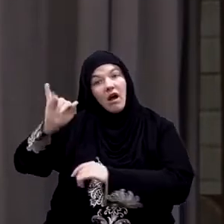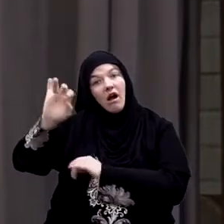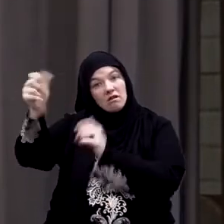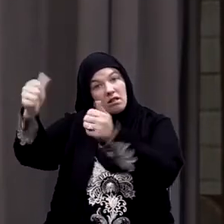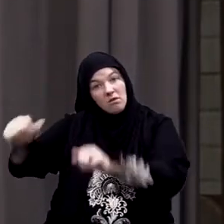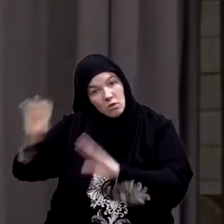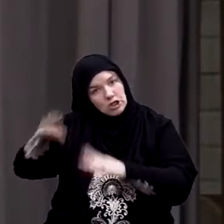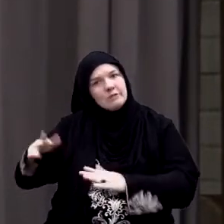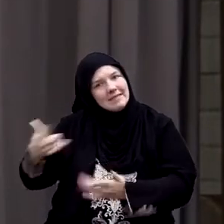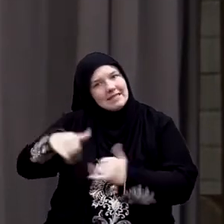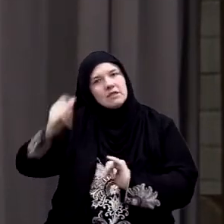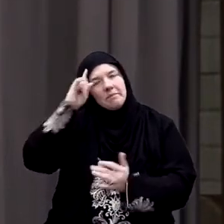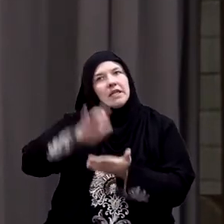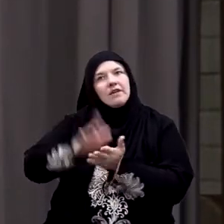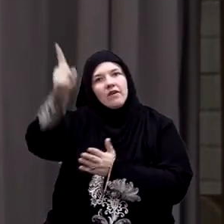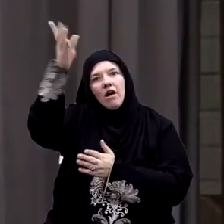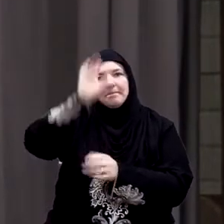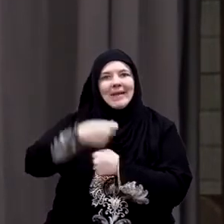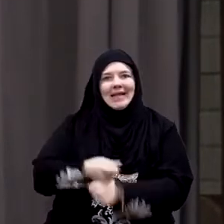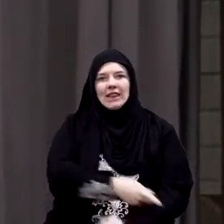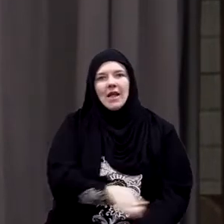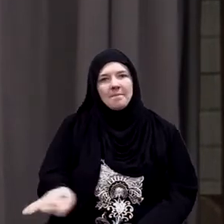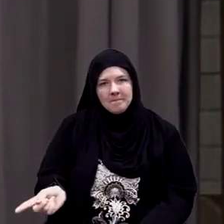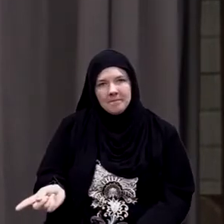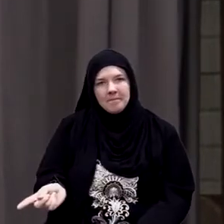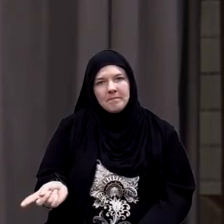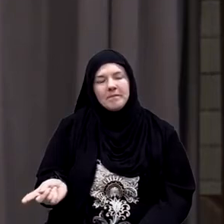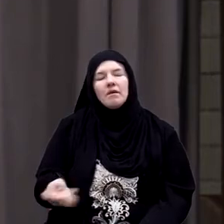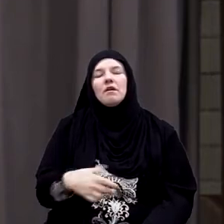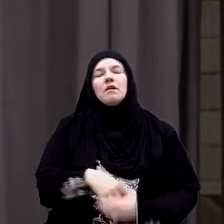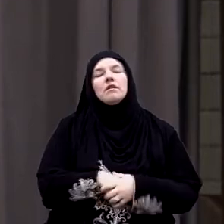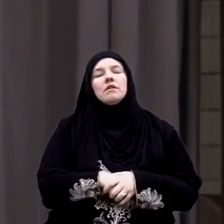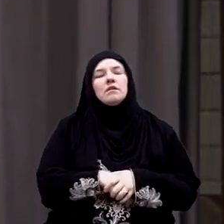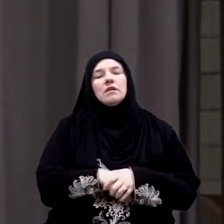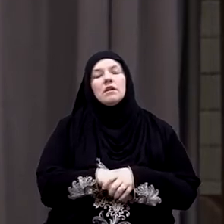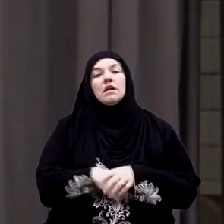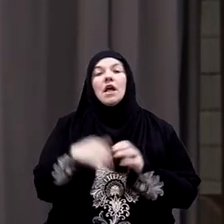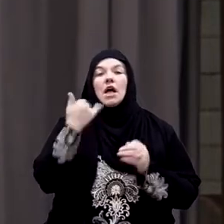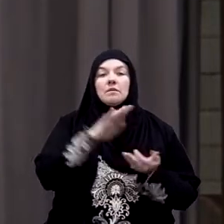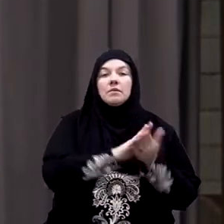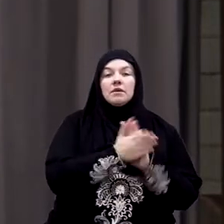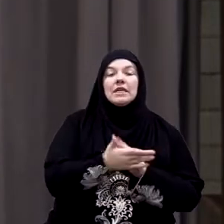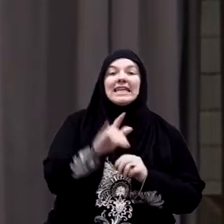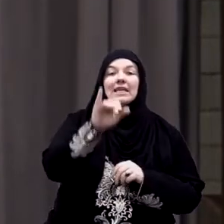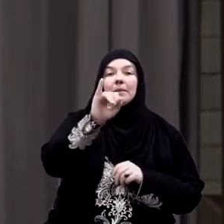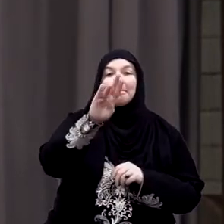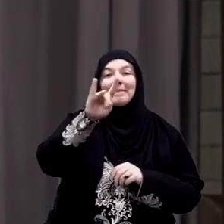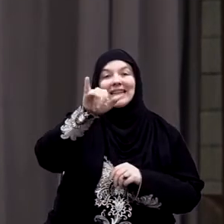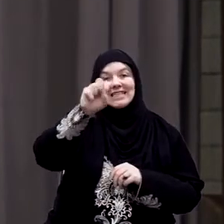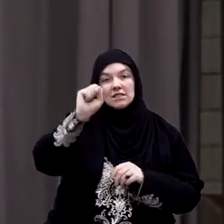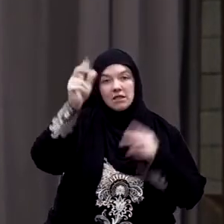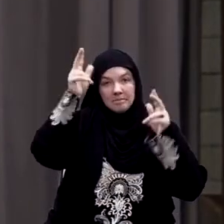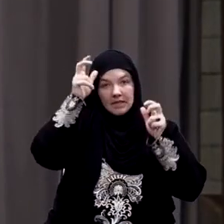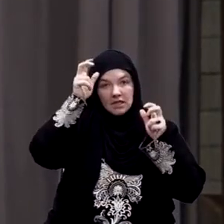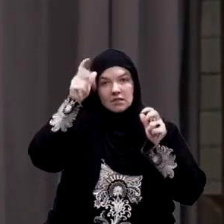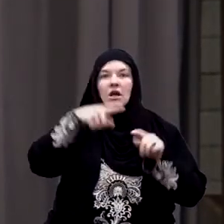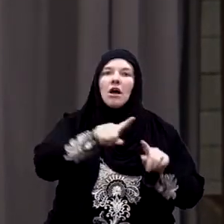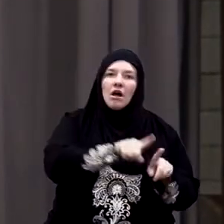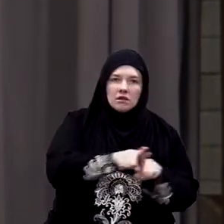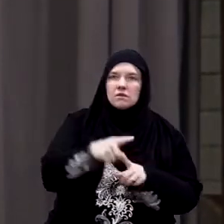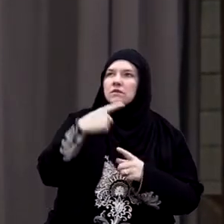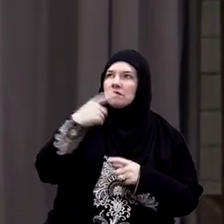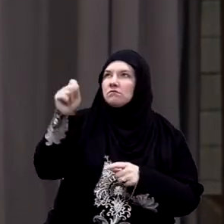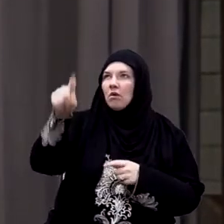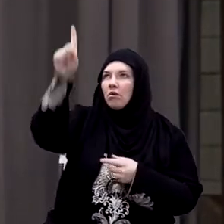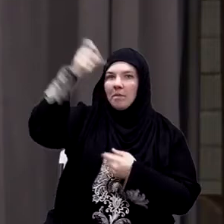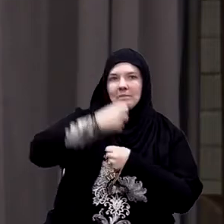وَلَئِنْ سَأَلْتَهُمْ مَنْ خَلَقَهُمْ لَيَقُولُنَّ اللَّهِ. Even Iblis acknowledges that Allah